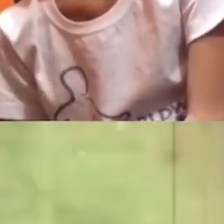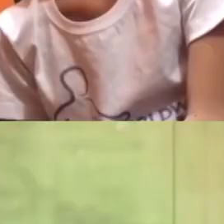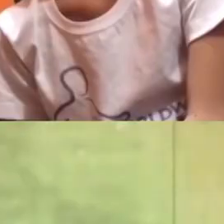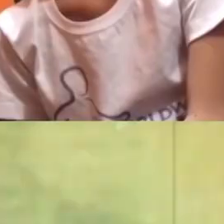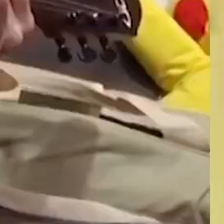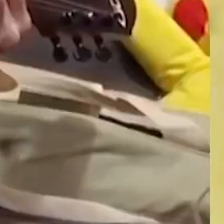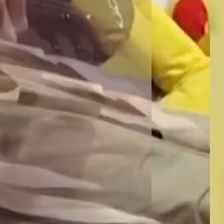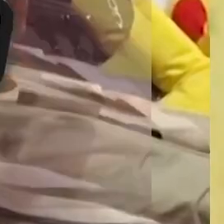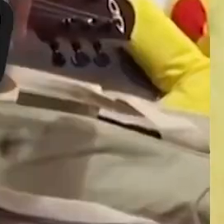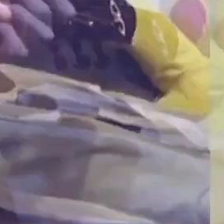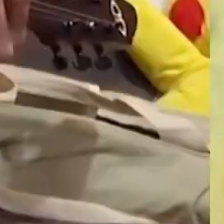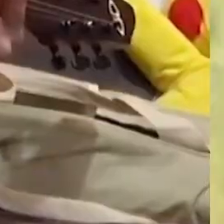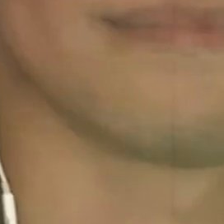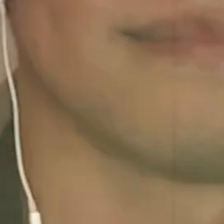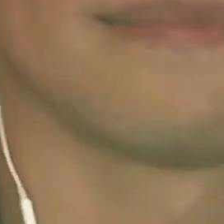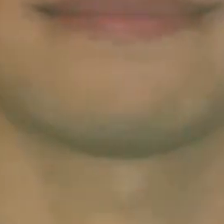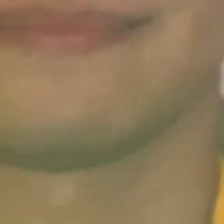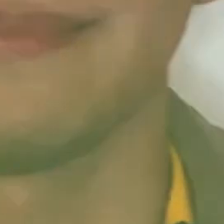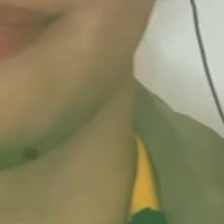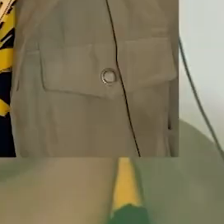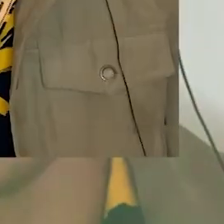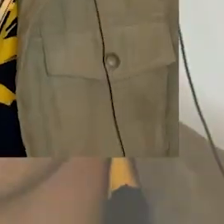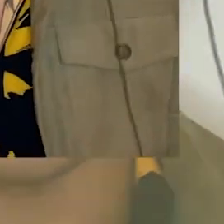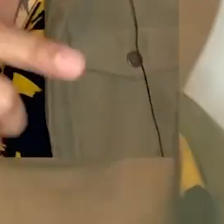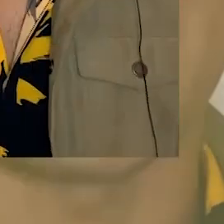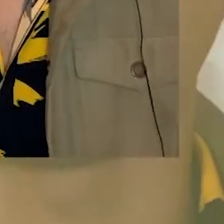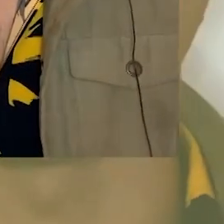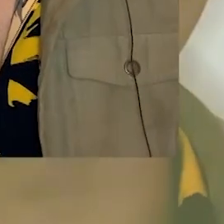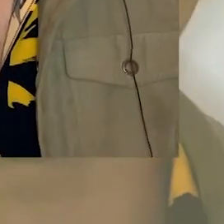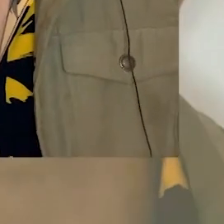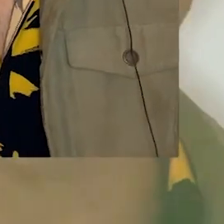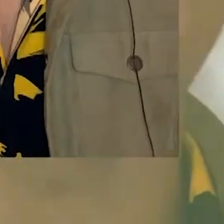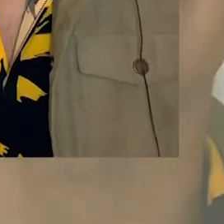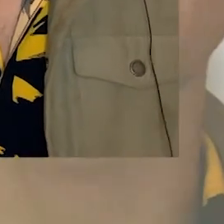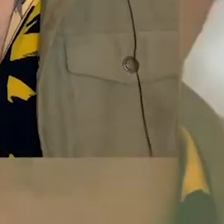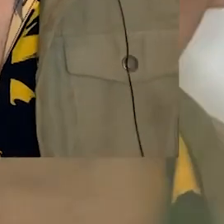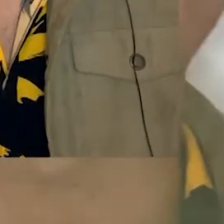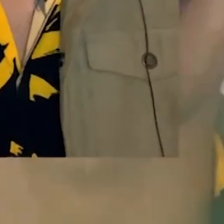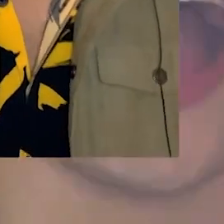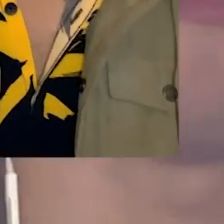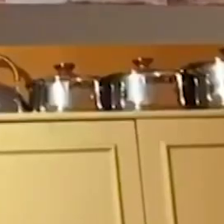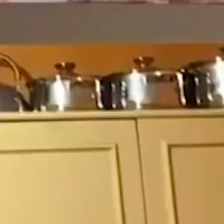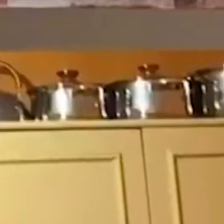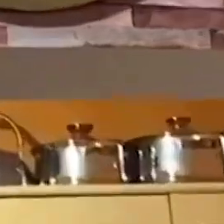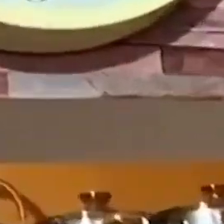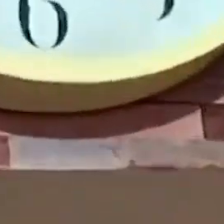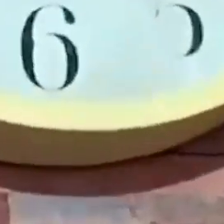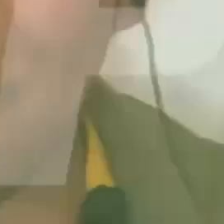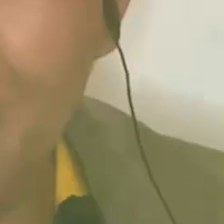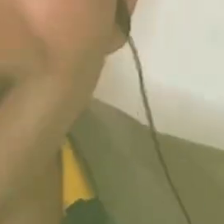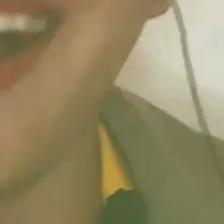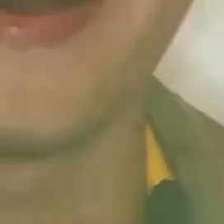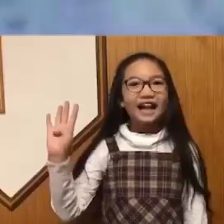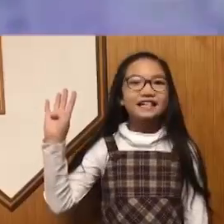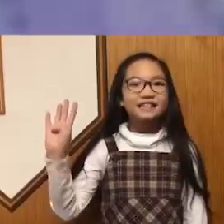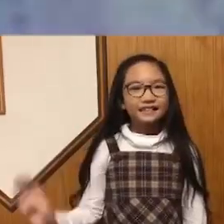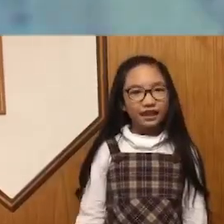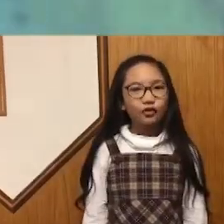mong tatandaan bago matapos ang ating maghapon. Ay panoorin tuwing alas 4 ng hapon. 4 PM